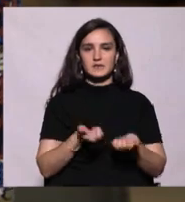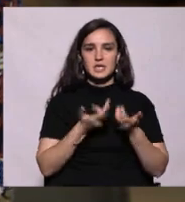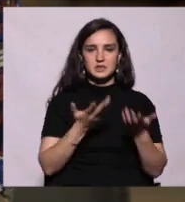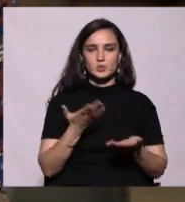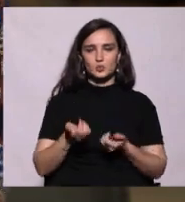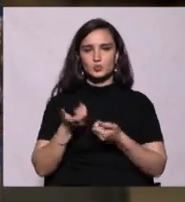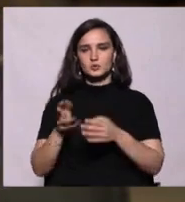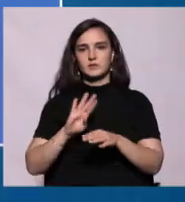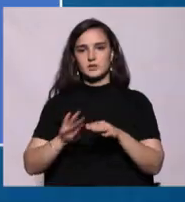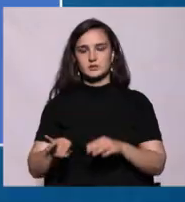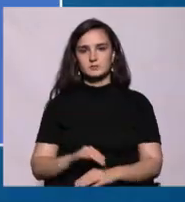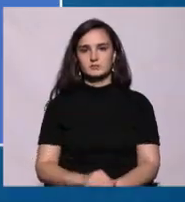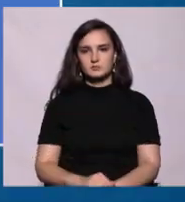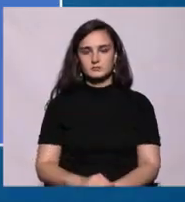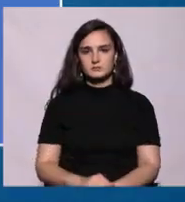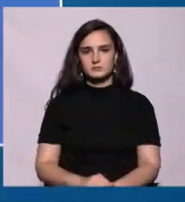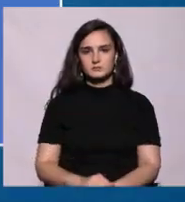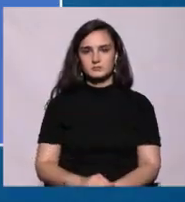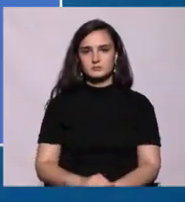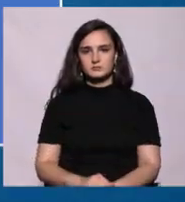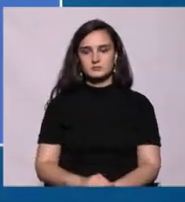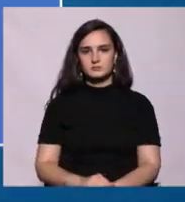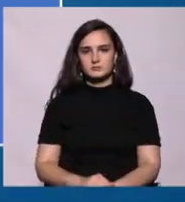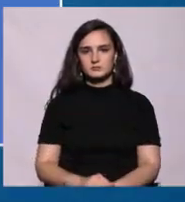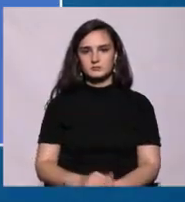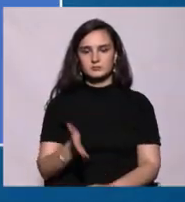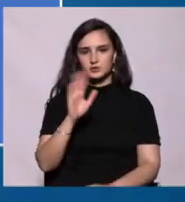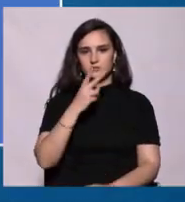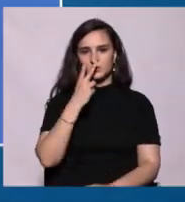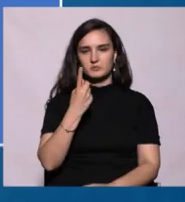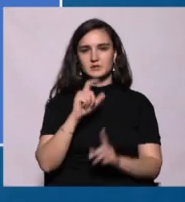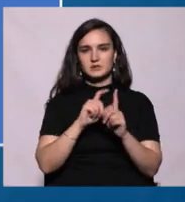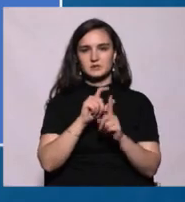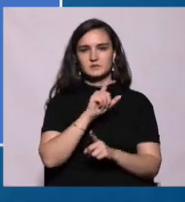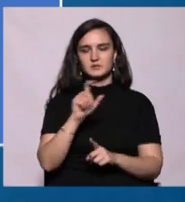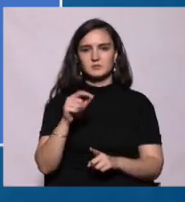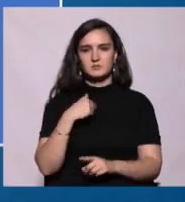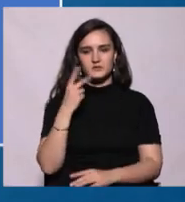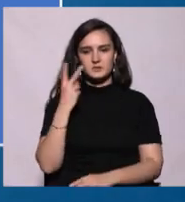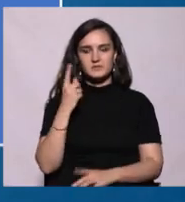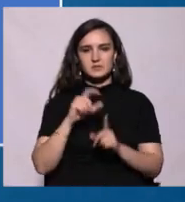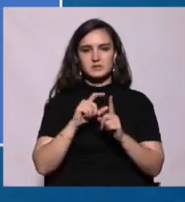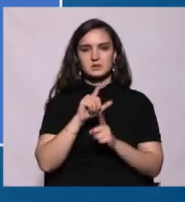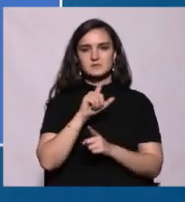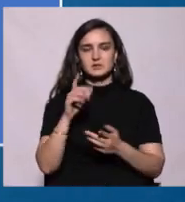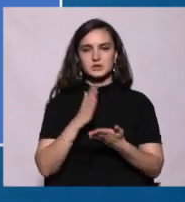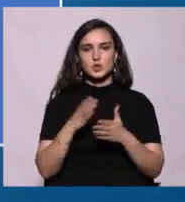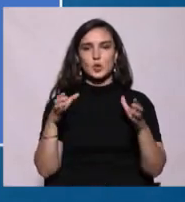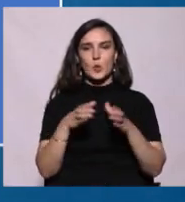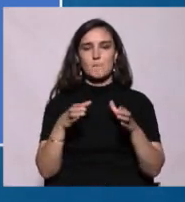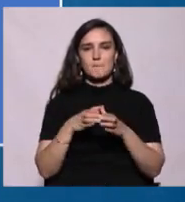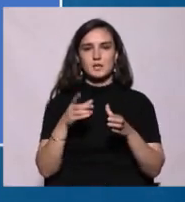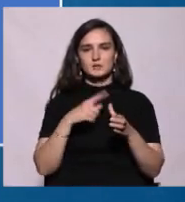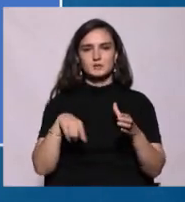თვლადია თუ უთვლადი. Let's look at our first word. Mr. Carter, I see the first word is company. Can